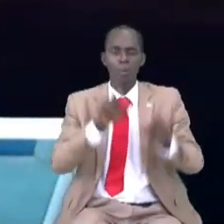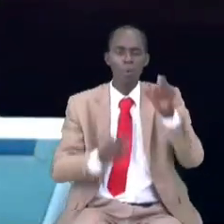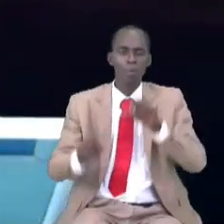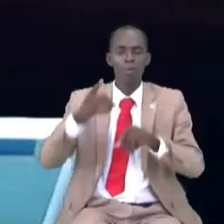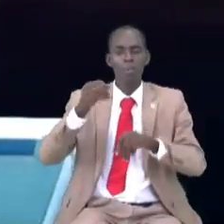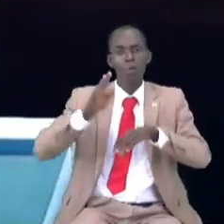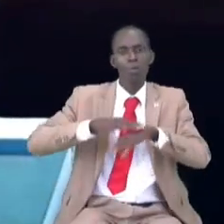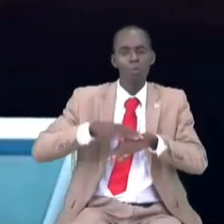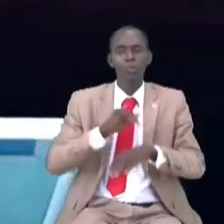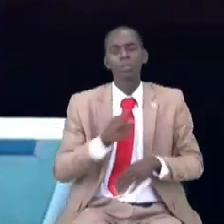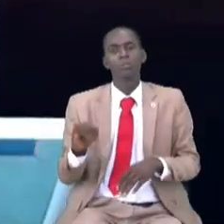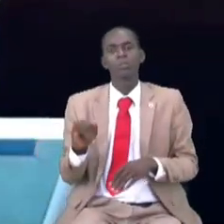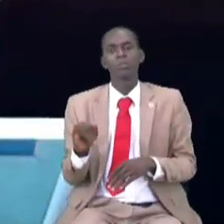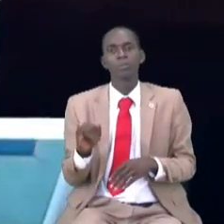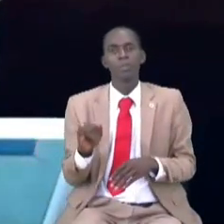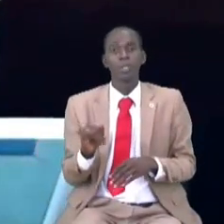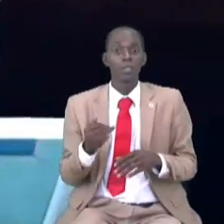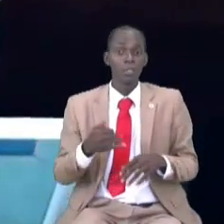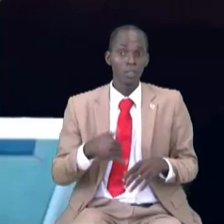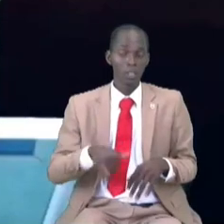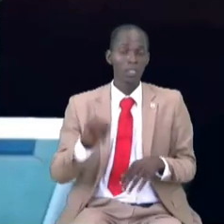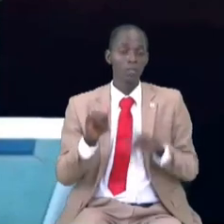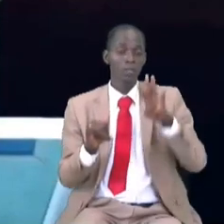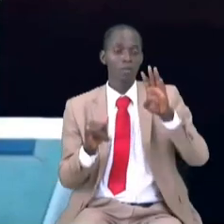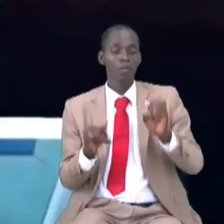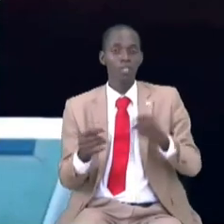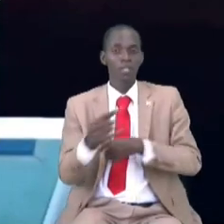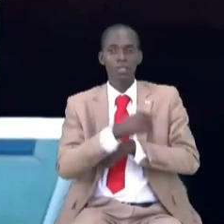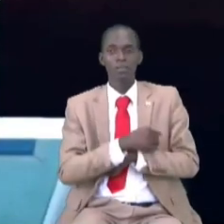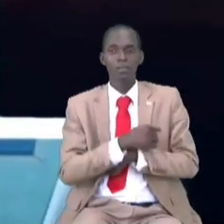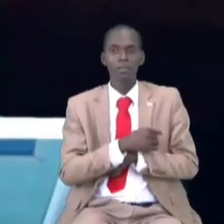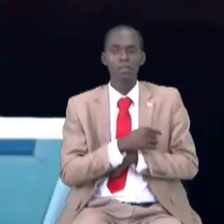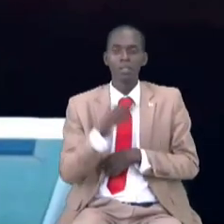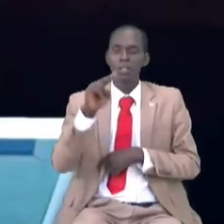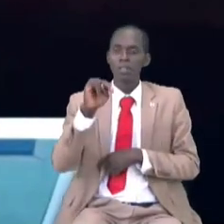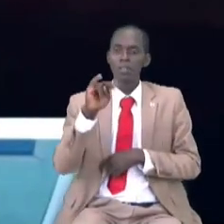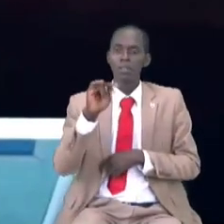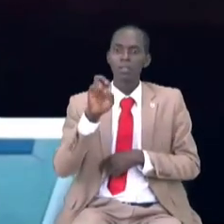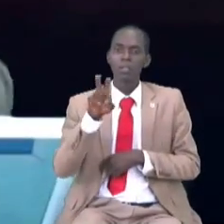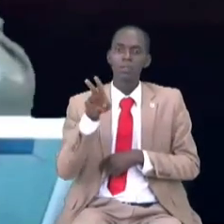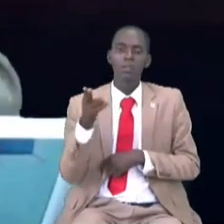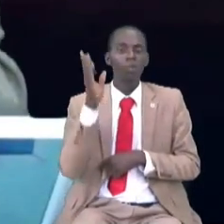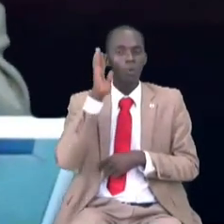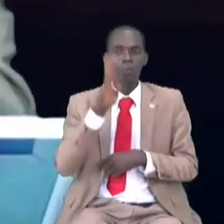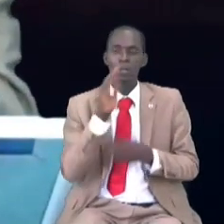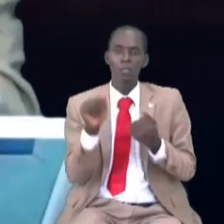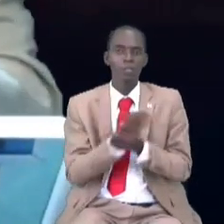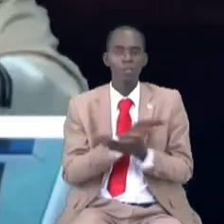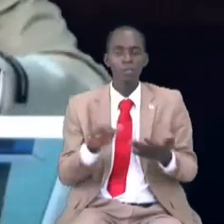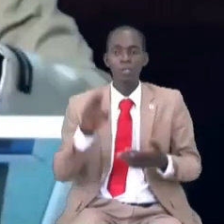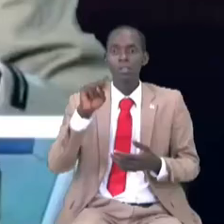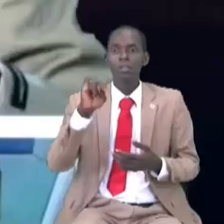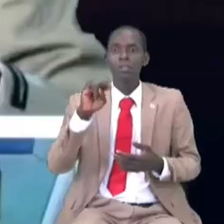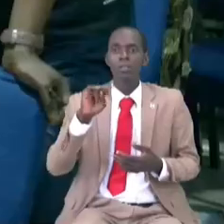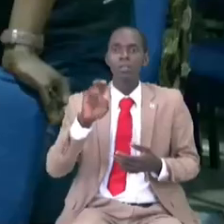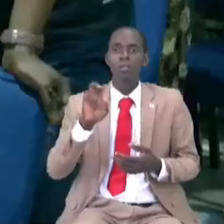Encore 40 jours, et Ninive sera détruite. Ninive sera renversée. Nous